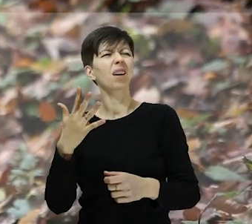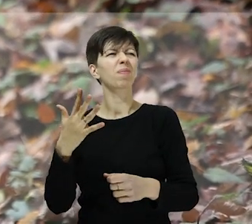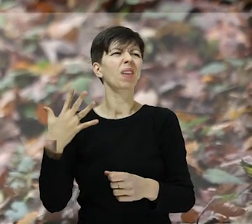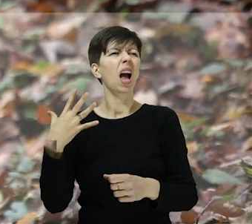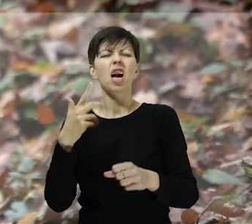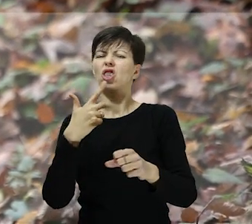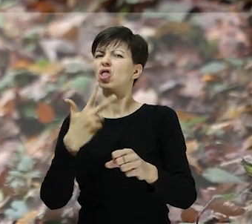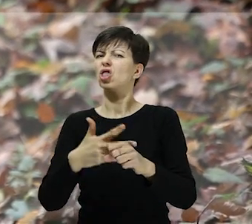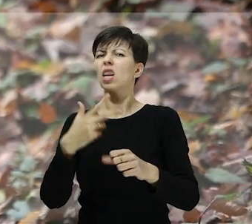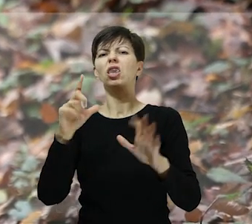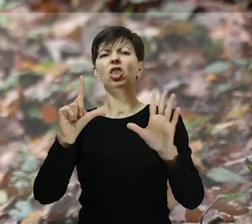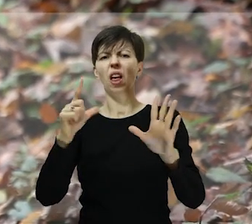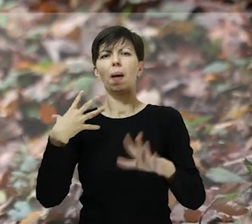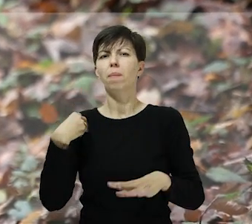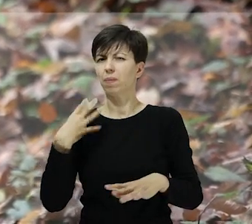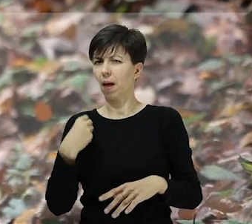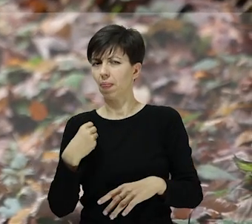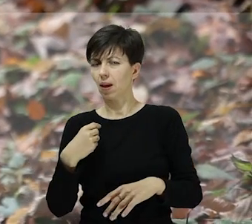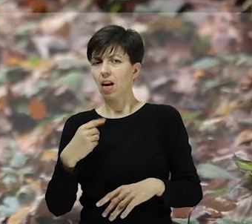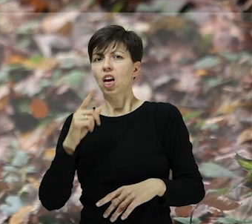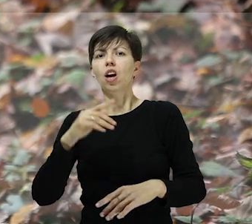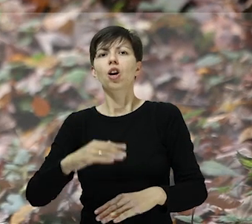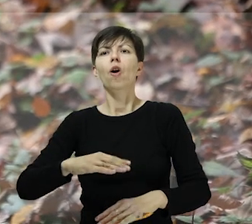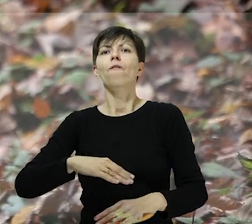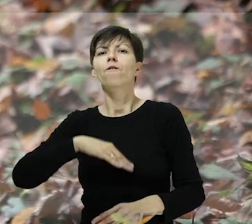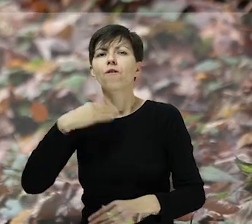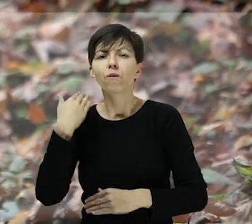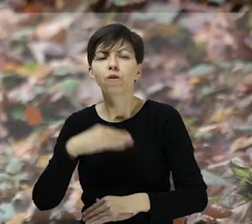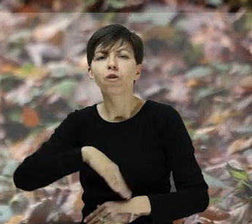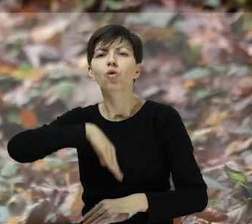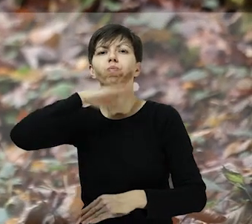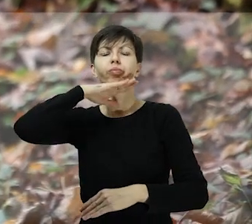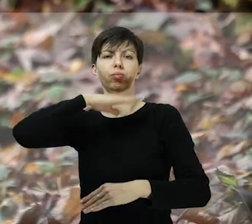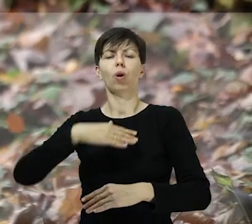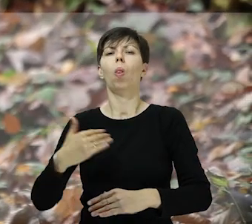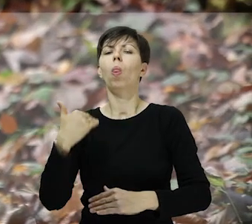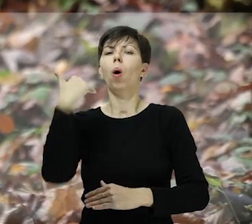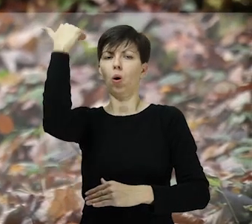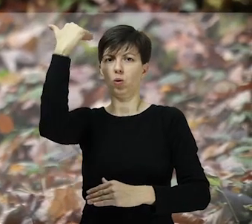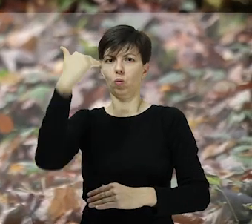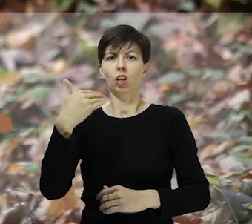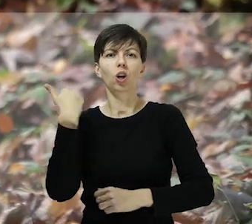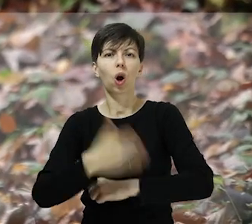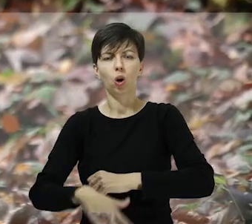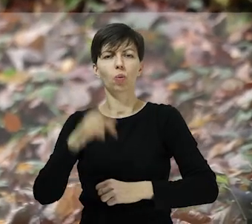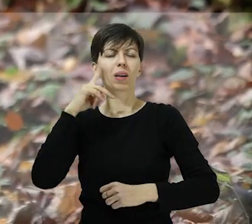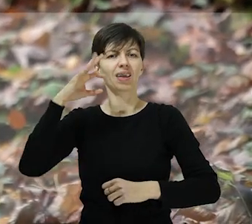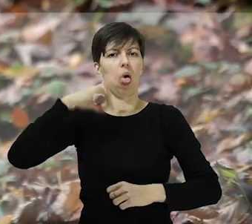żydowska. W końcu stał się dorosłym. W końcu przestał być synkiem tatusia.